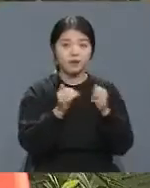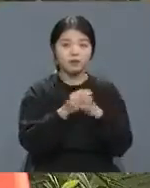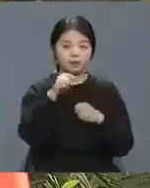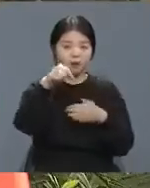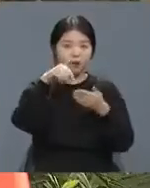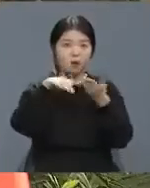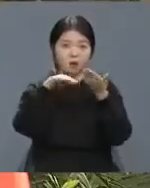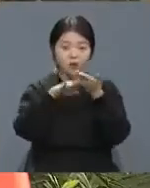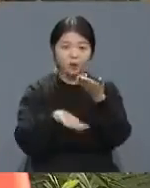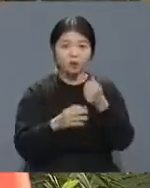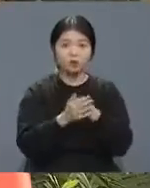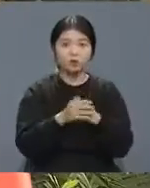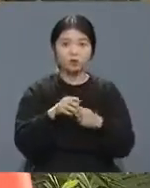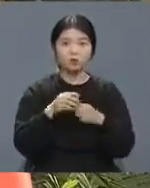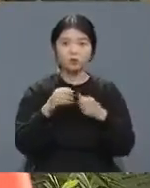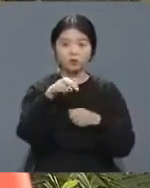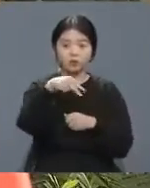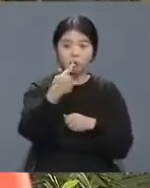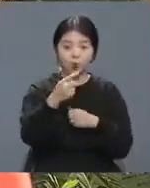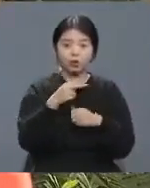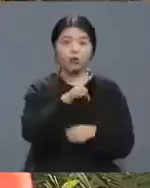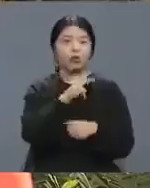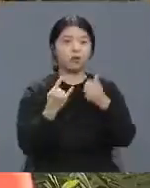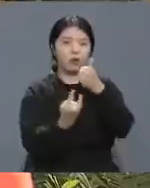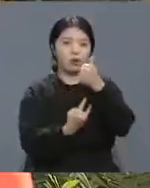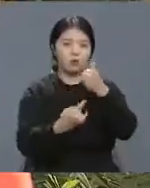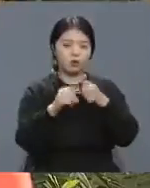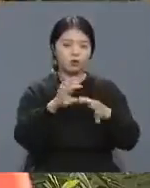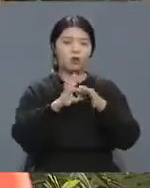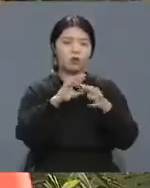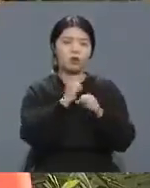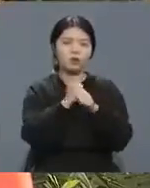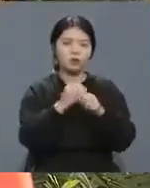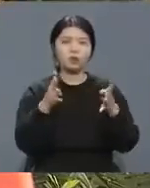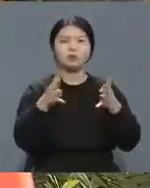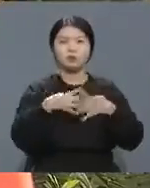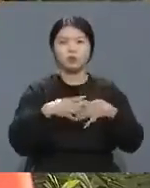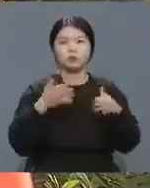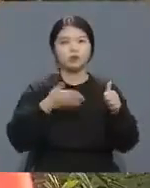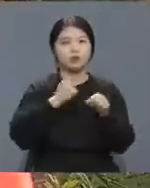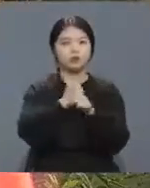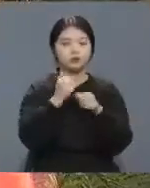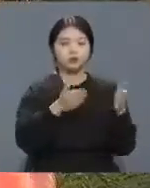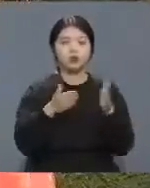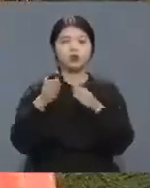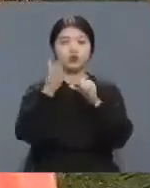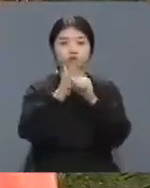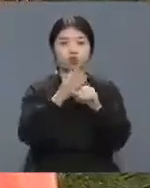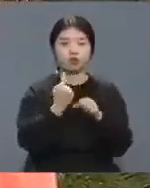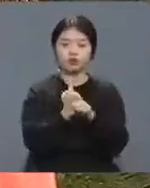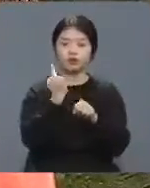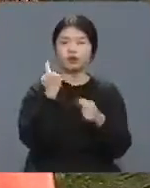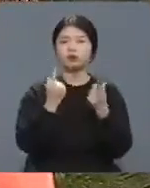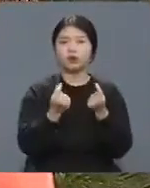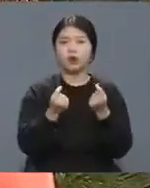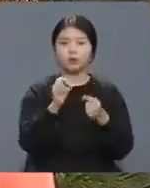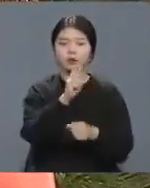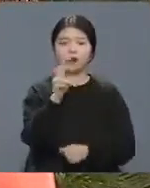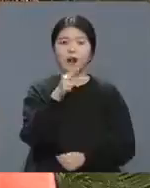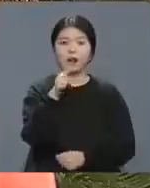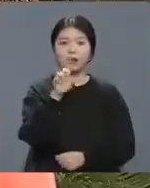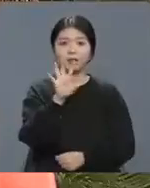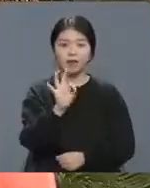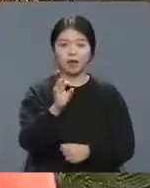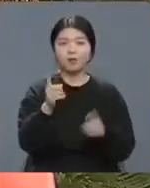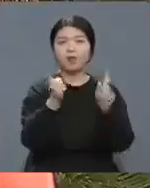이웃님 법사 인소 위원님 2분들을 통해서 좀 협조를 구하려고 준비를 하고 있습니다 작년처럼 야당 국회의원을